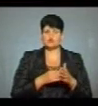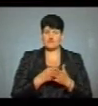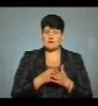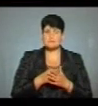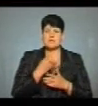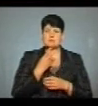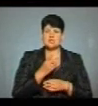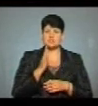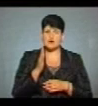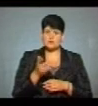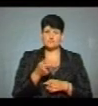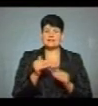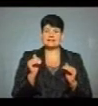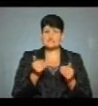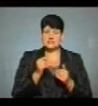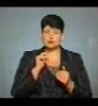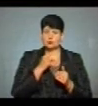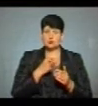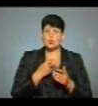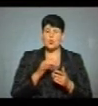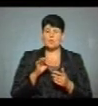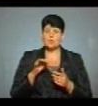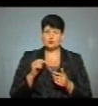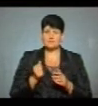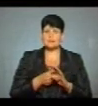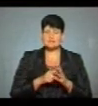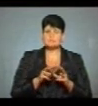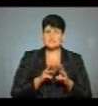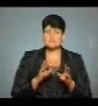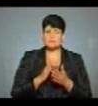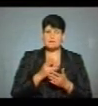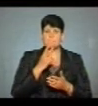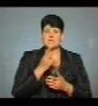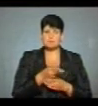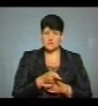що якщо вона нижча, ніж економічно обґрунтована, Кабінет міністрів має передбачити